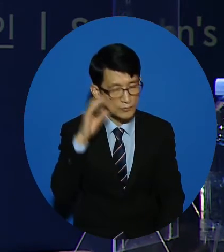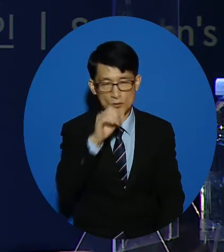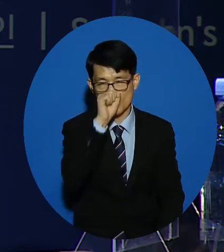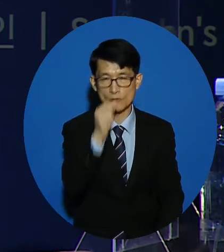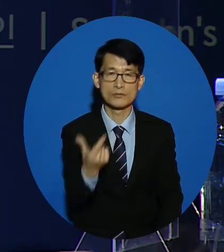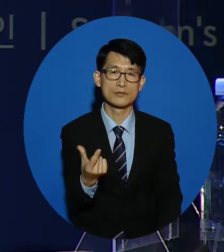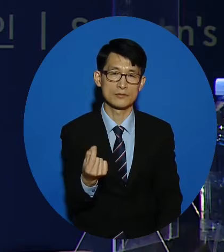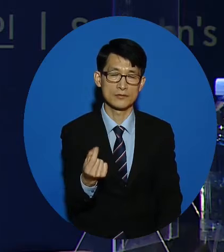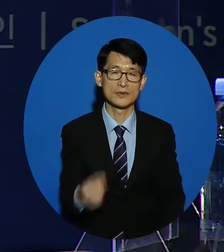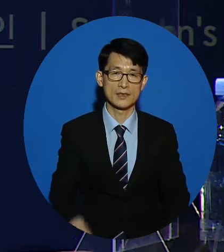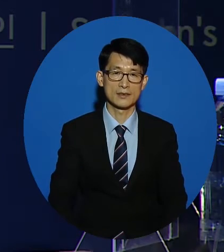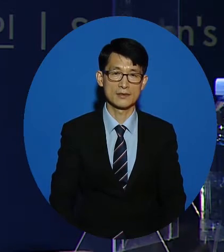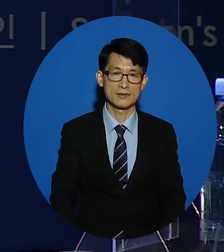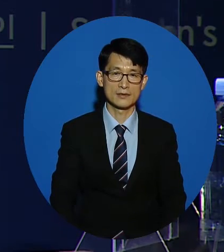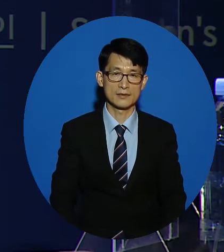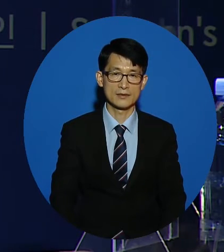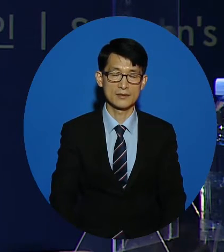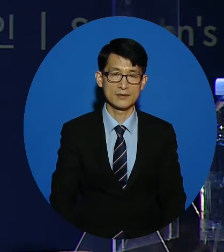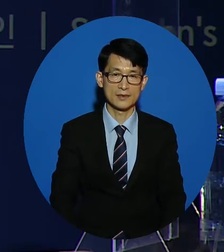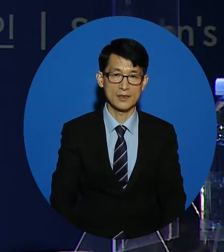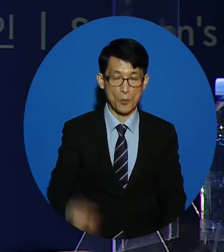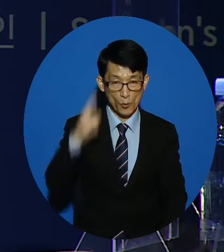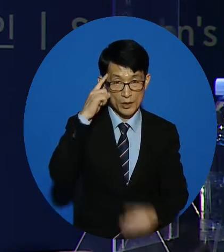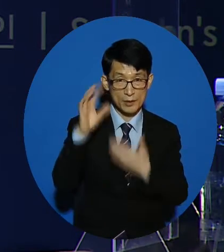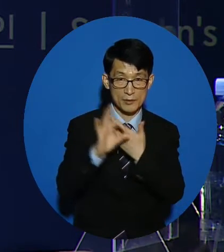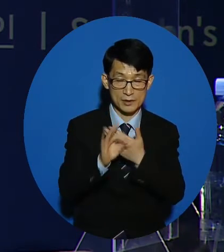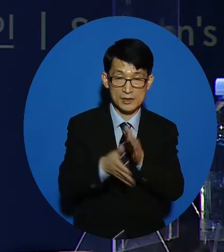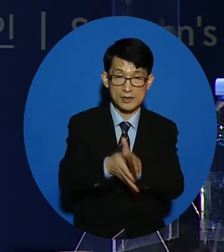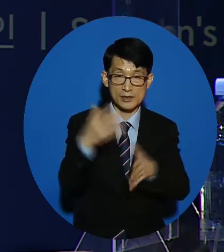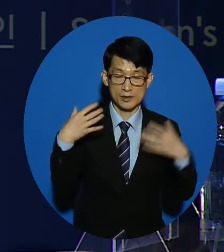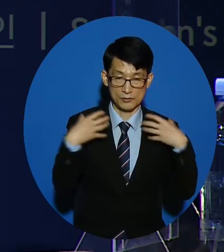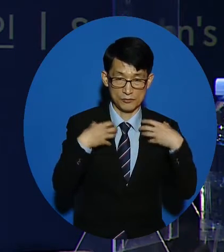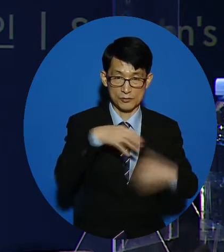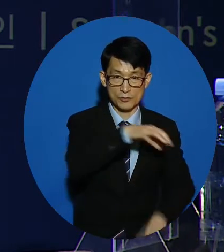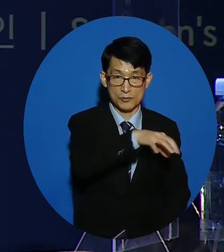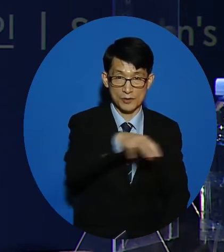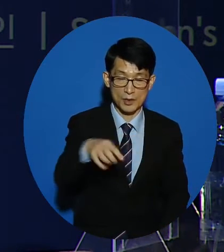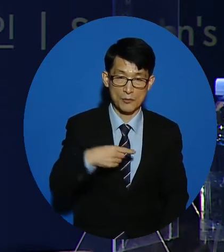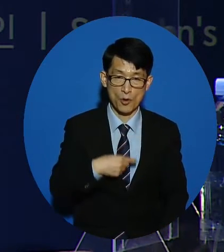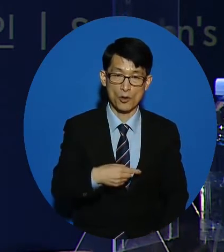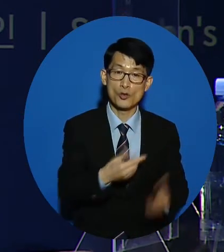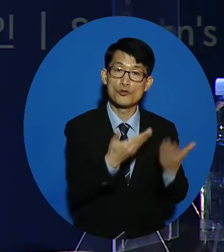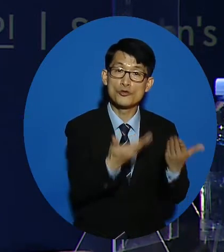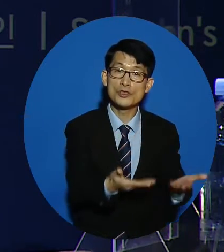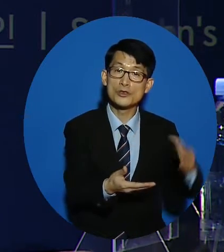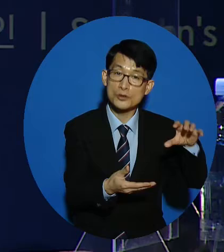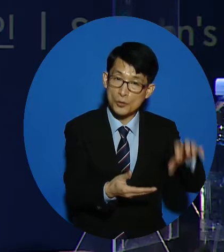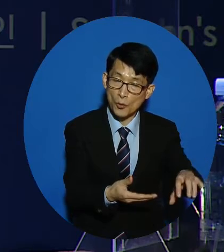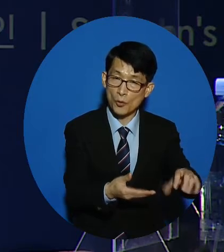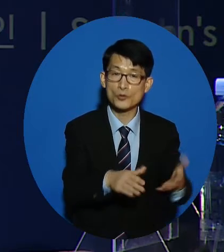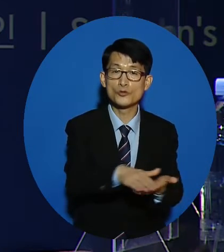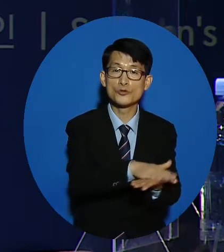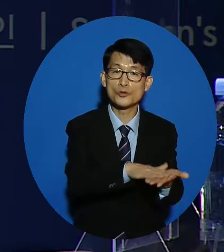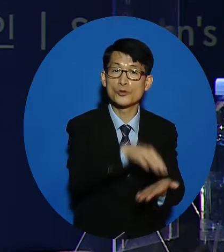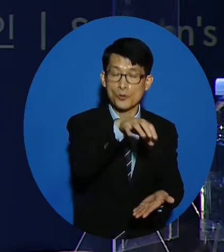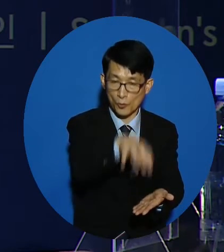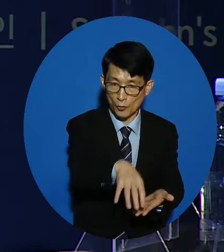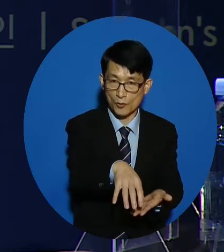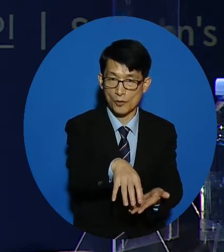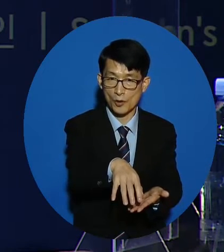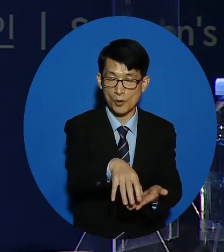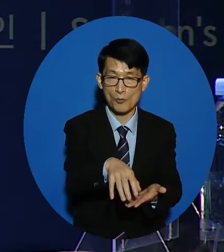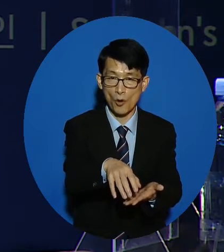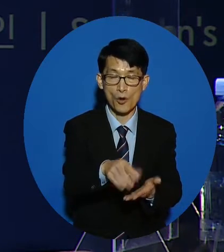우리 이제 제가 그 시군 지회에 쉼터를 만들고 주간보호센터는 또 한계가